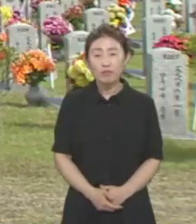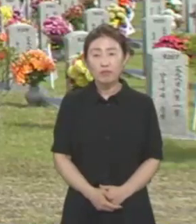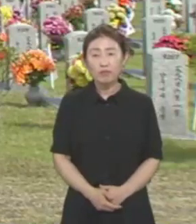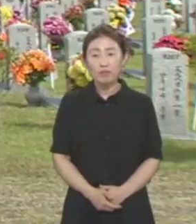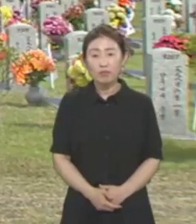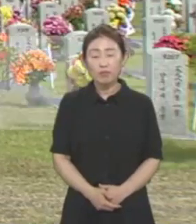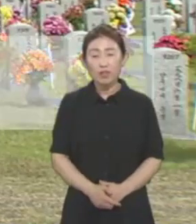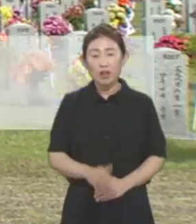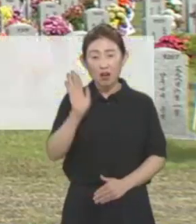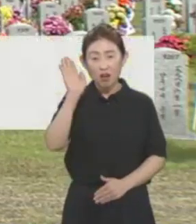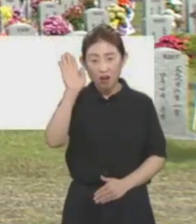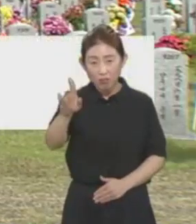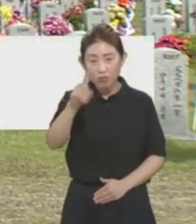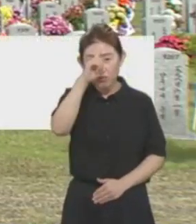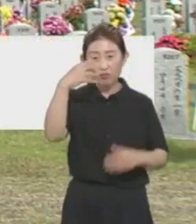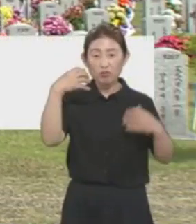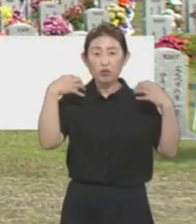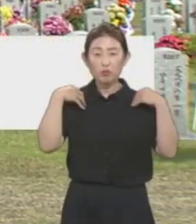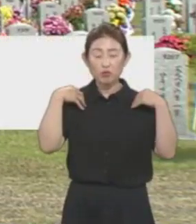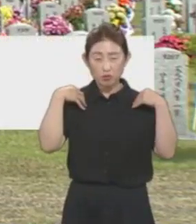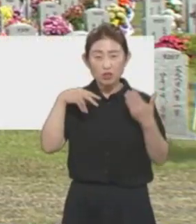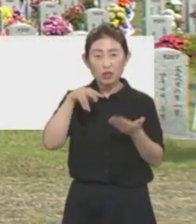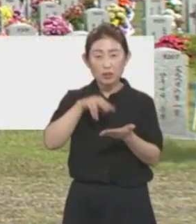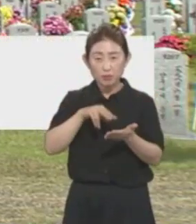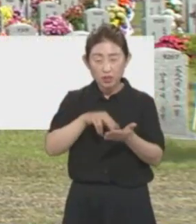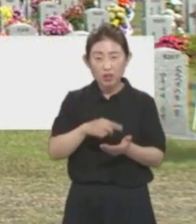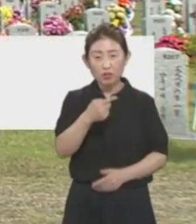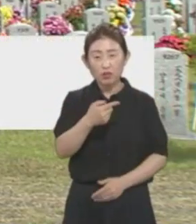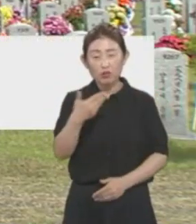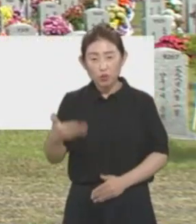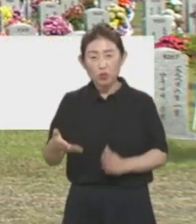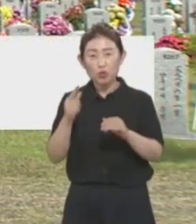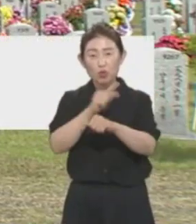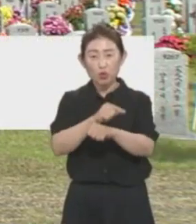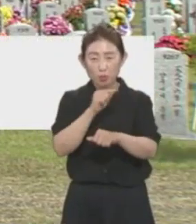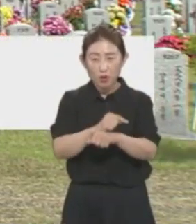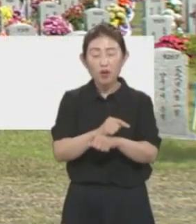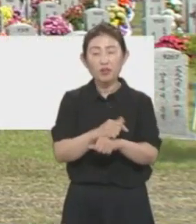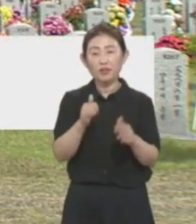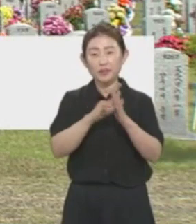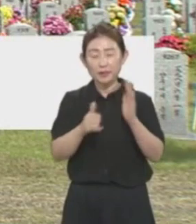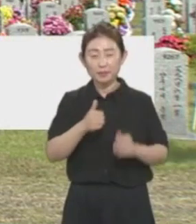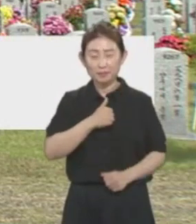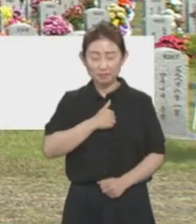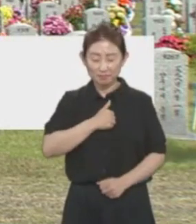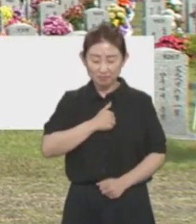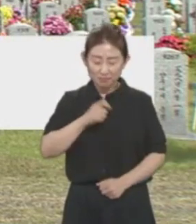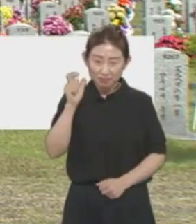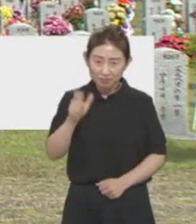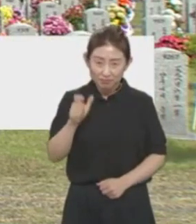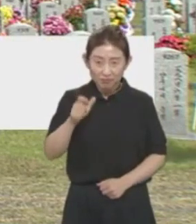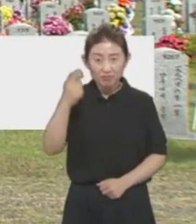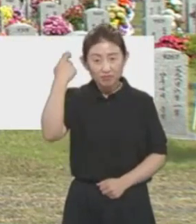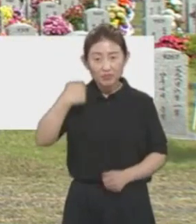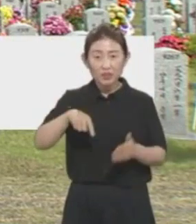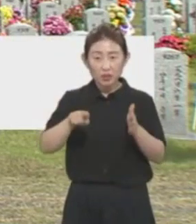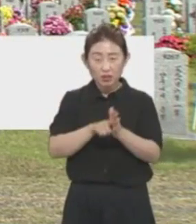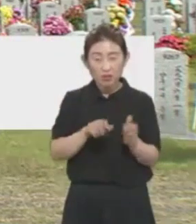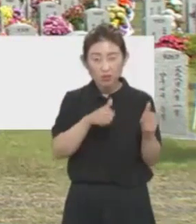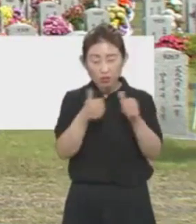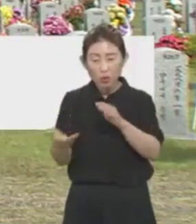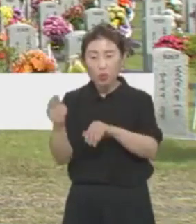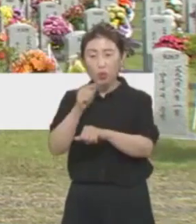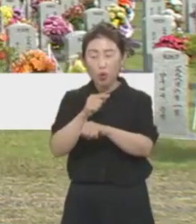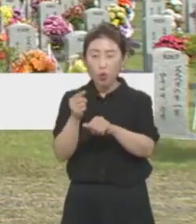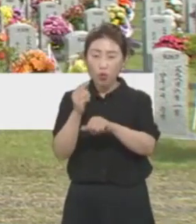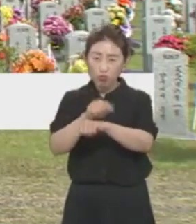앞으로도 정부에서는 소방공무원과 유족분들이 자부심과 긍지를 가질 수 있도록 순직 소방공무원에